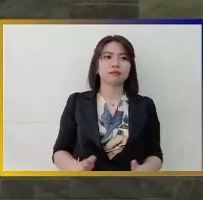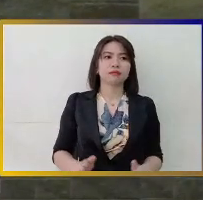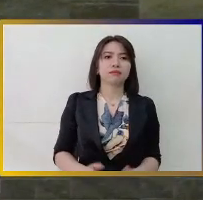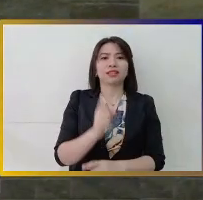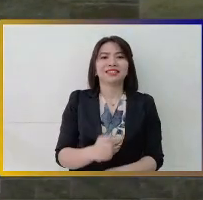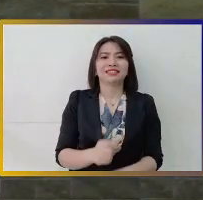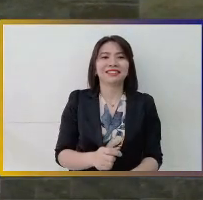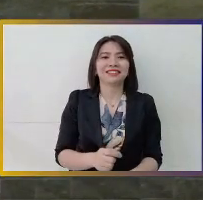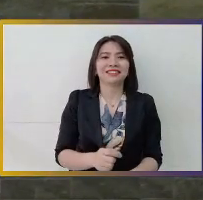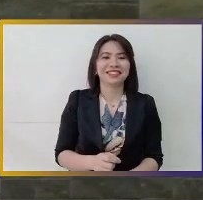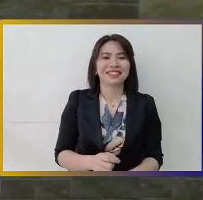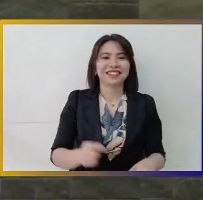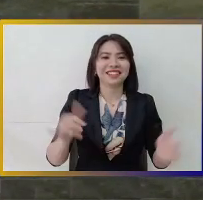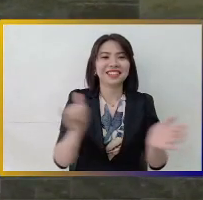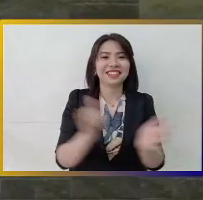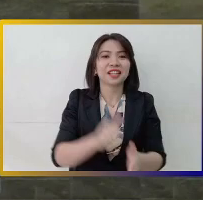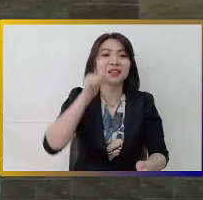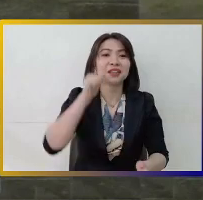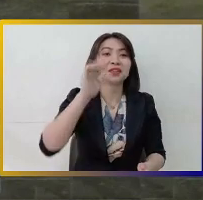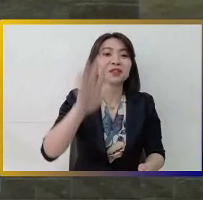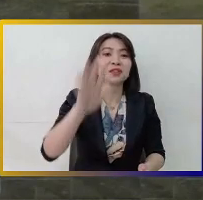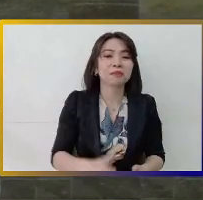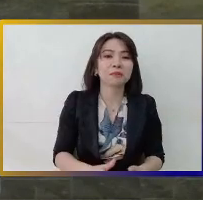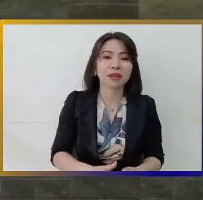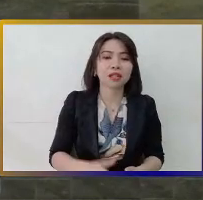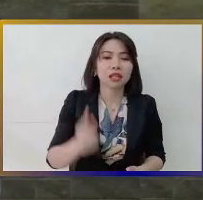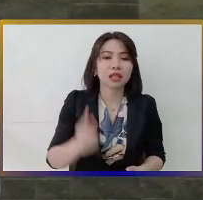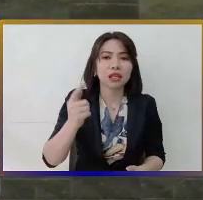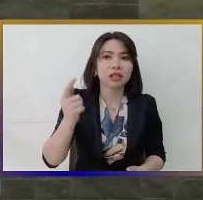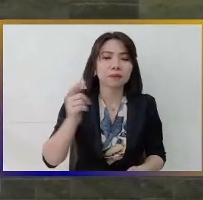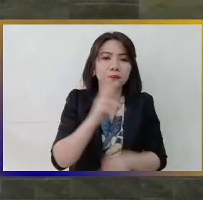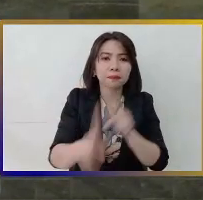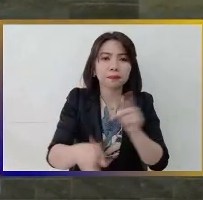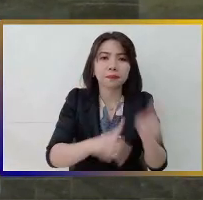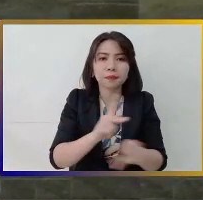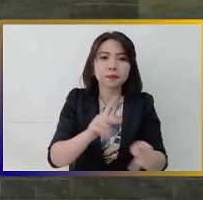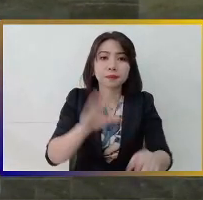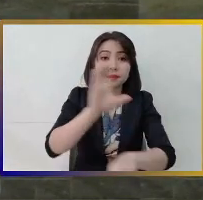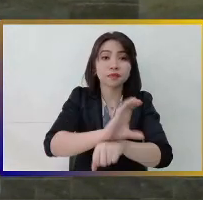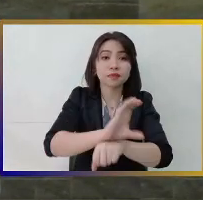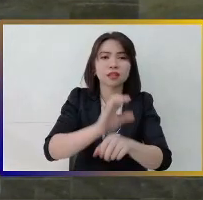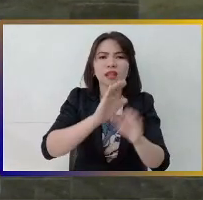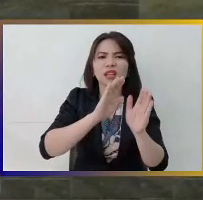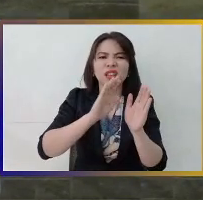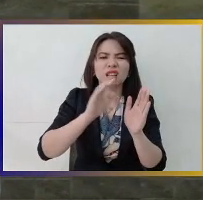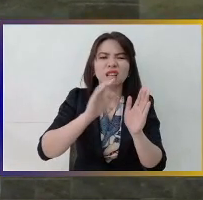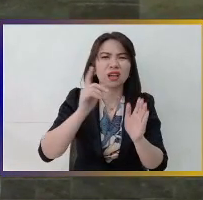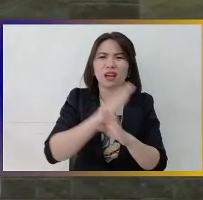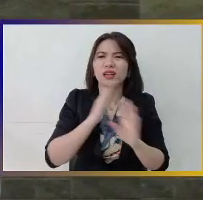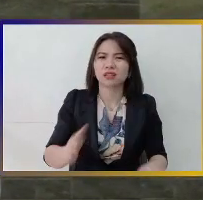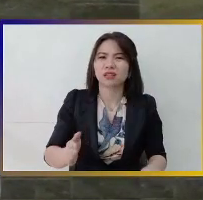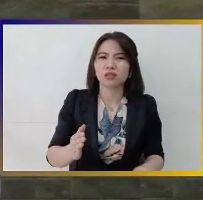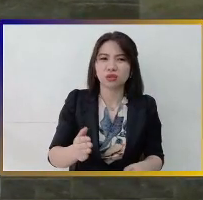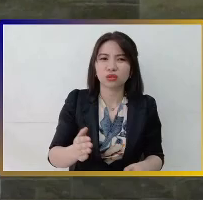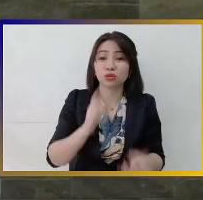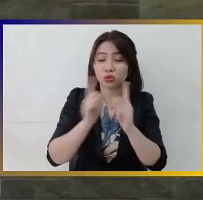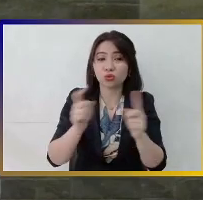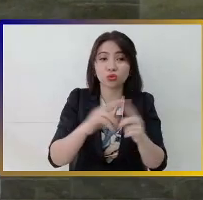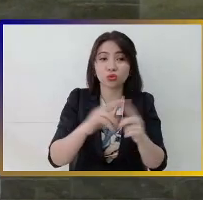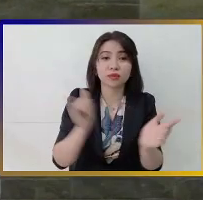simbahan. Do you understand that? The good thing, though she got an